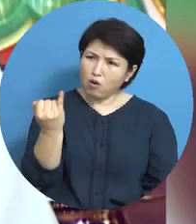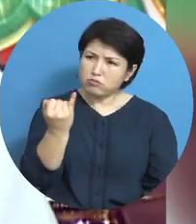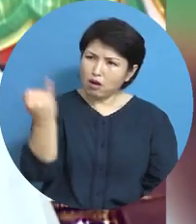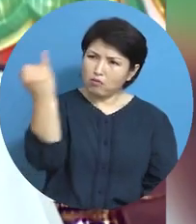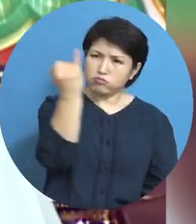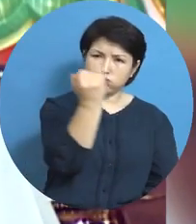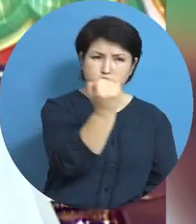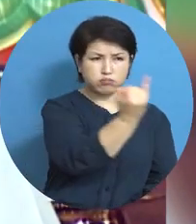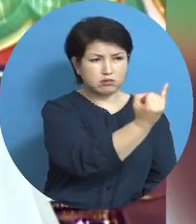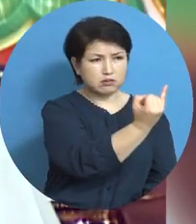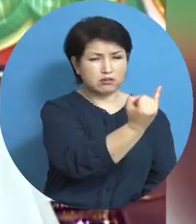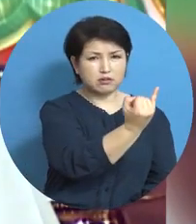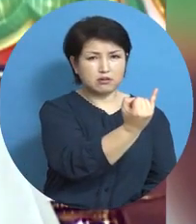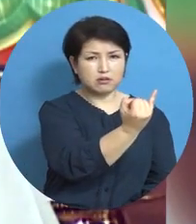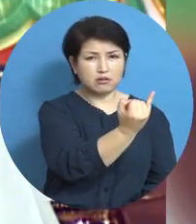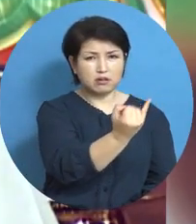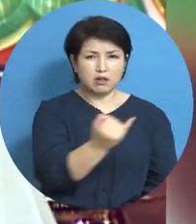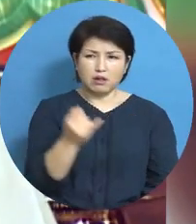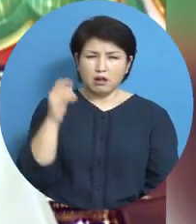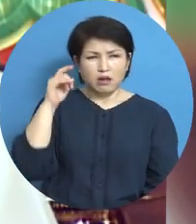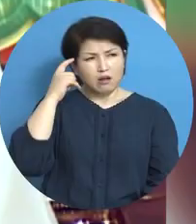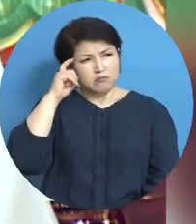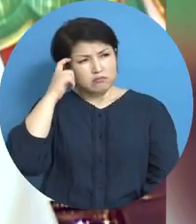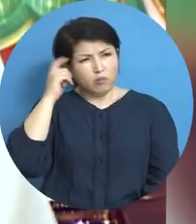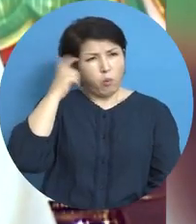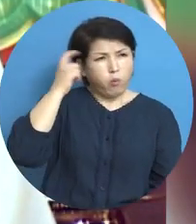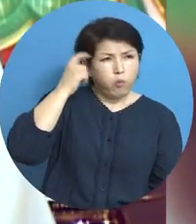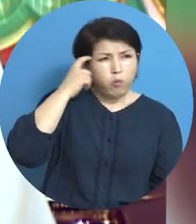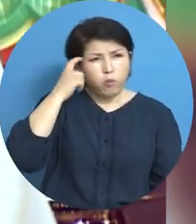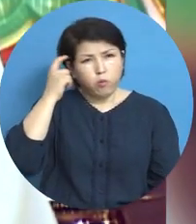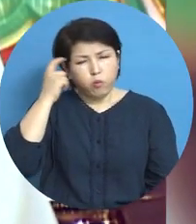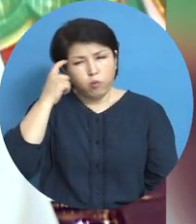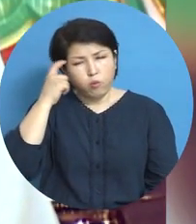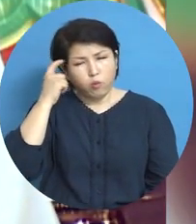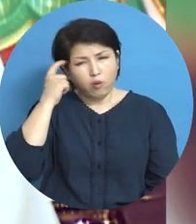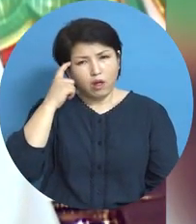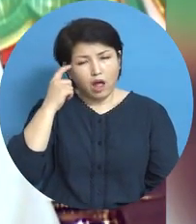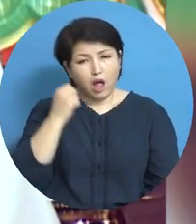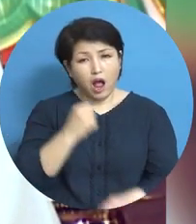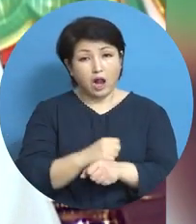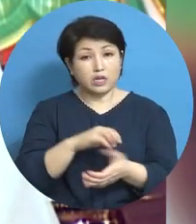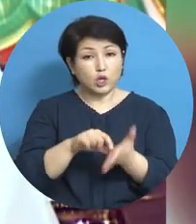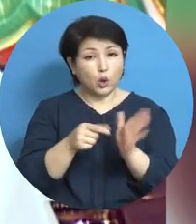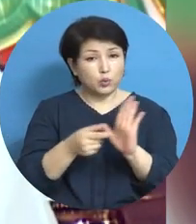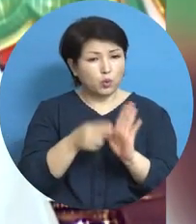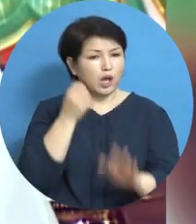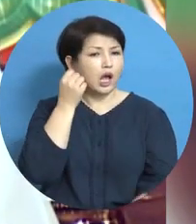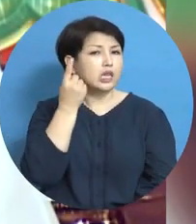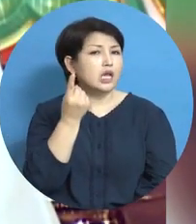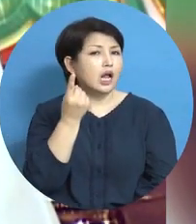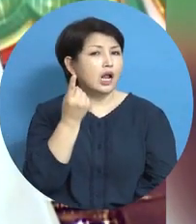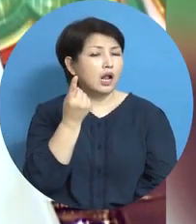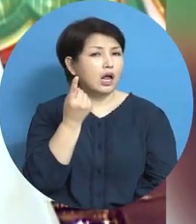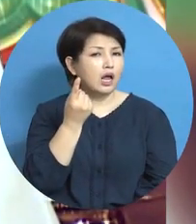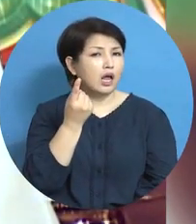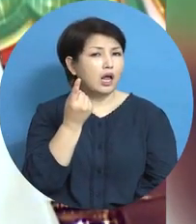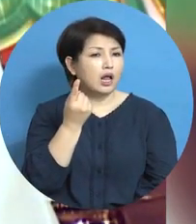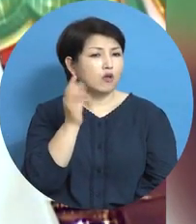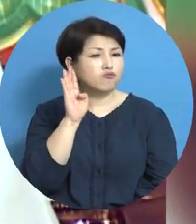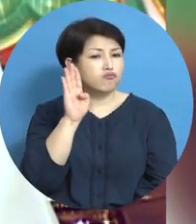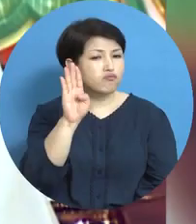나오나? 이렇게 생각하도록 계속 한달 이상을 하고는 여자가 없어져